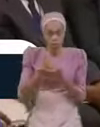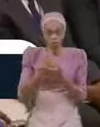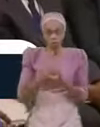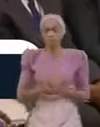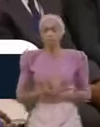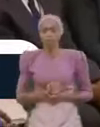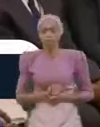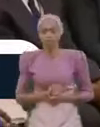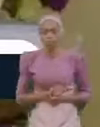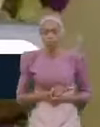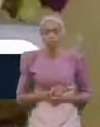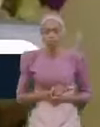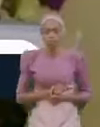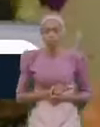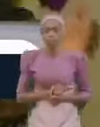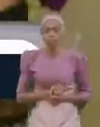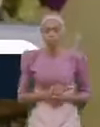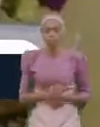aidees